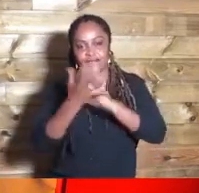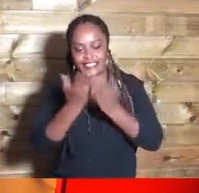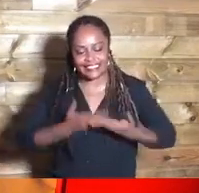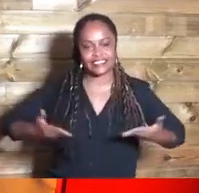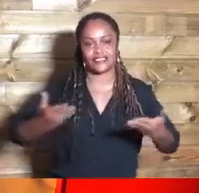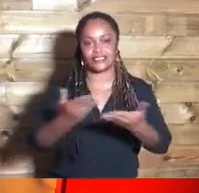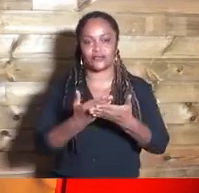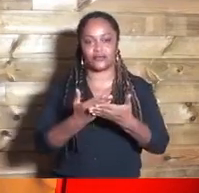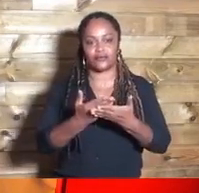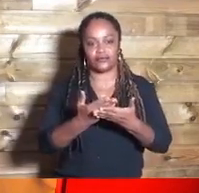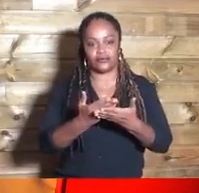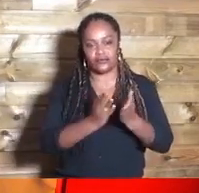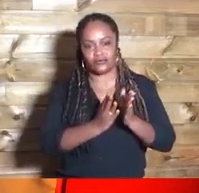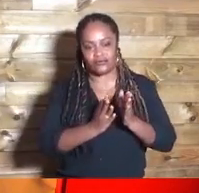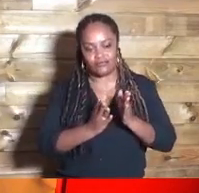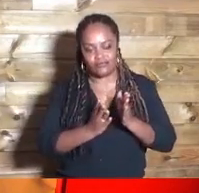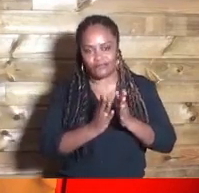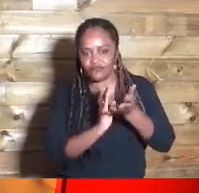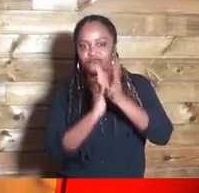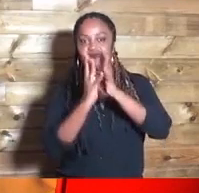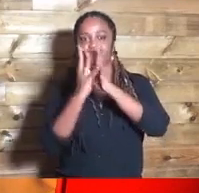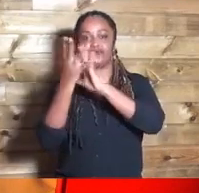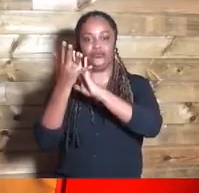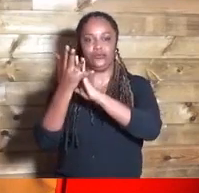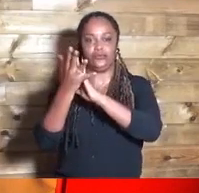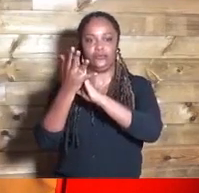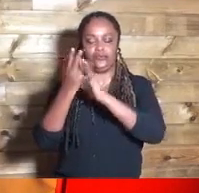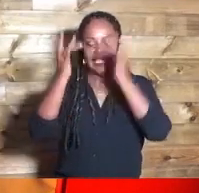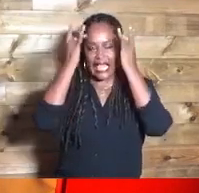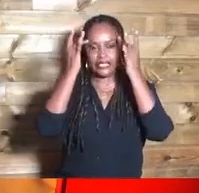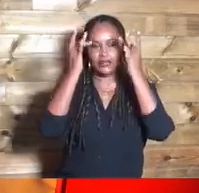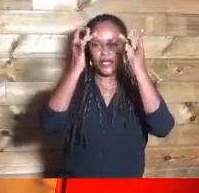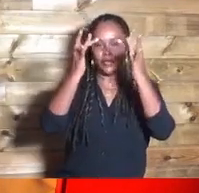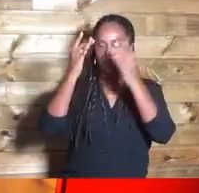les expériences d'hier s'est mis à nouveau à souffler.